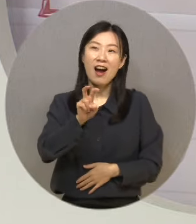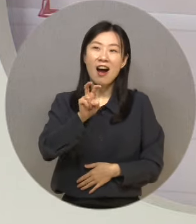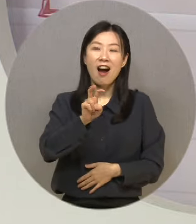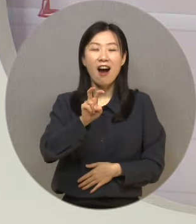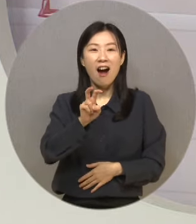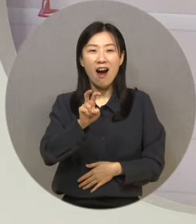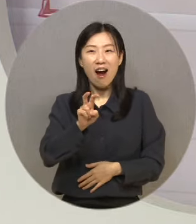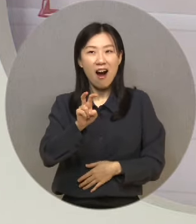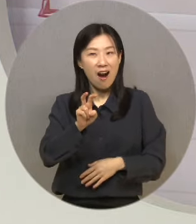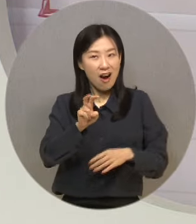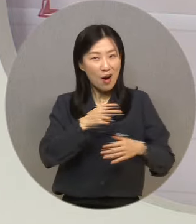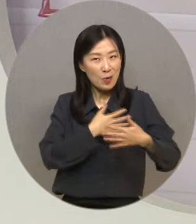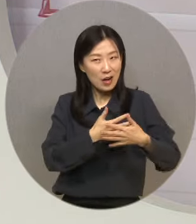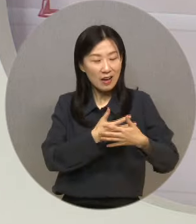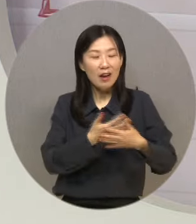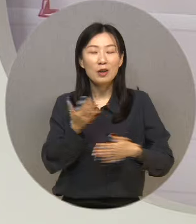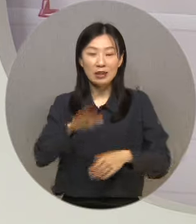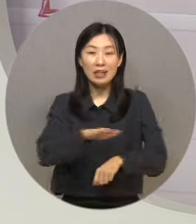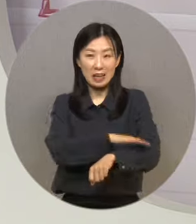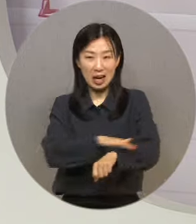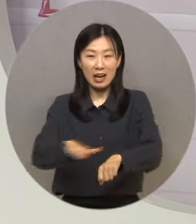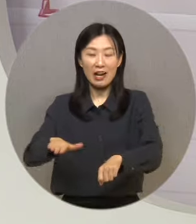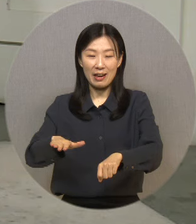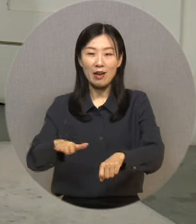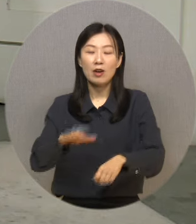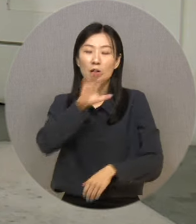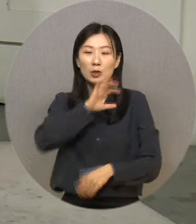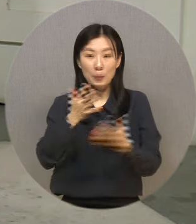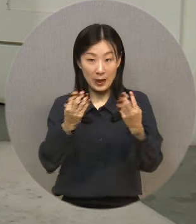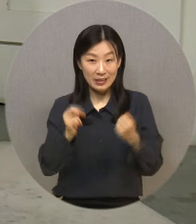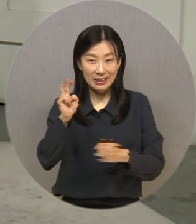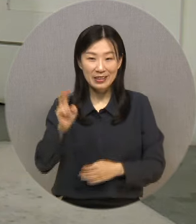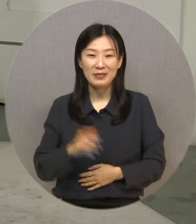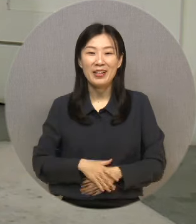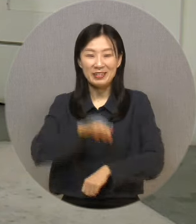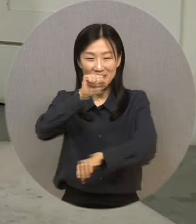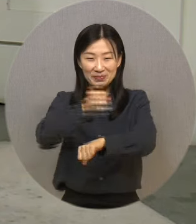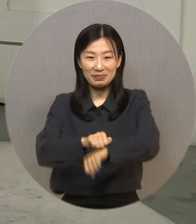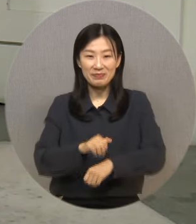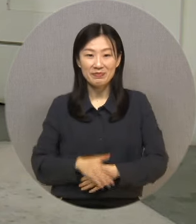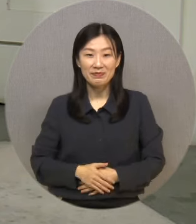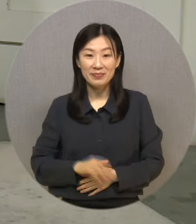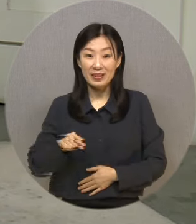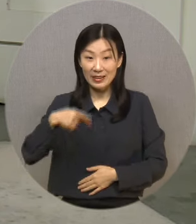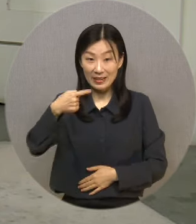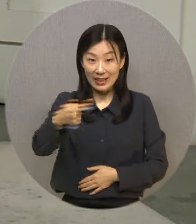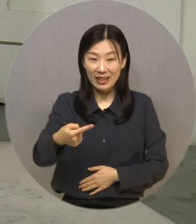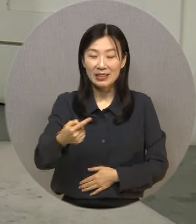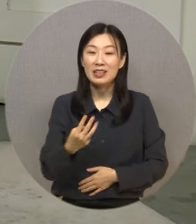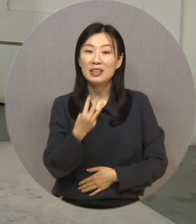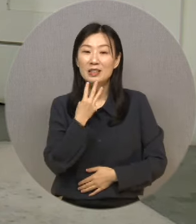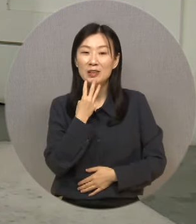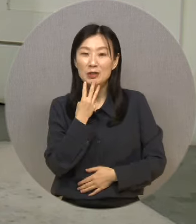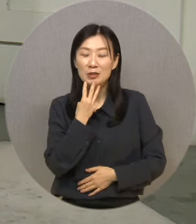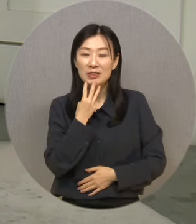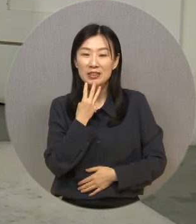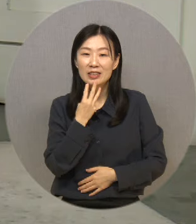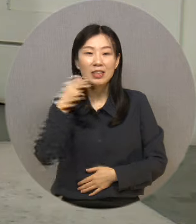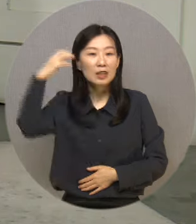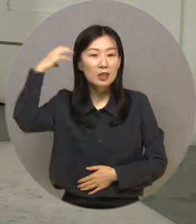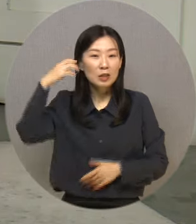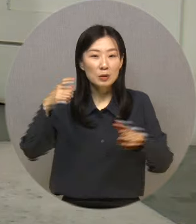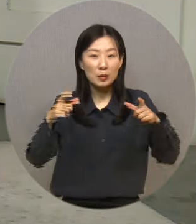아, 연습을 많이 하신 것 같아요. 네, 잘 하셨습니다. 예. 네. 자, 이번에는 서울시 영등포구 지체장애인단체